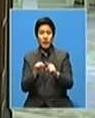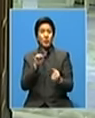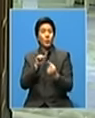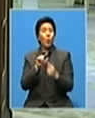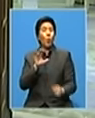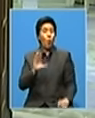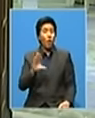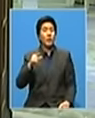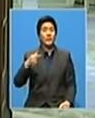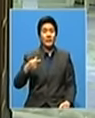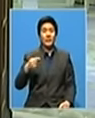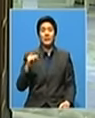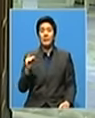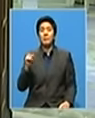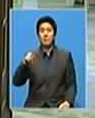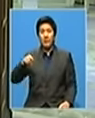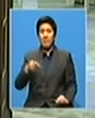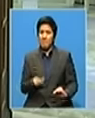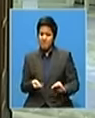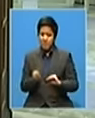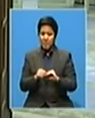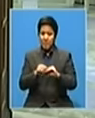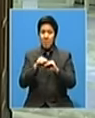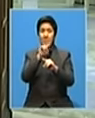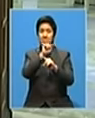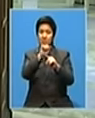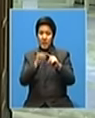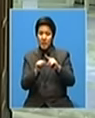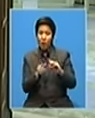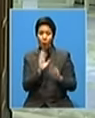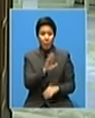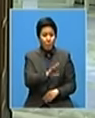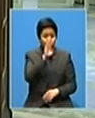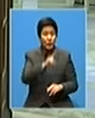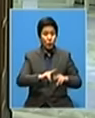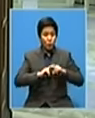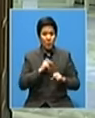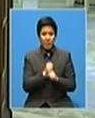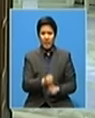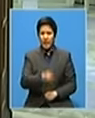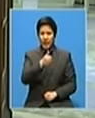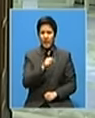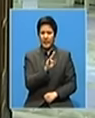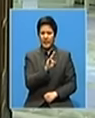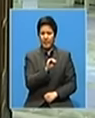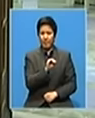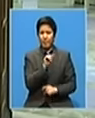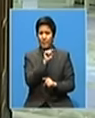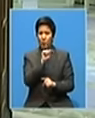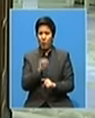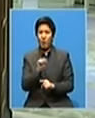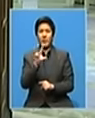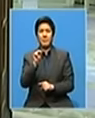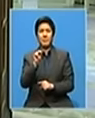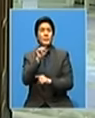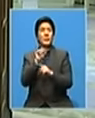GDP และเพิ่มสัดส่วนการวิจัยและพัฒนาของเอกชนเป็น 70-30% ให้ได้นะครับขณะนี้ภาพรวมของการล